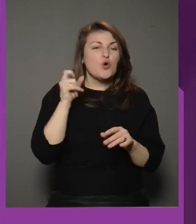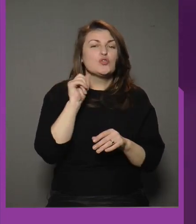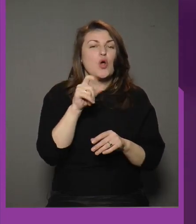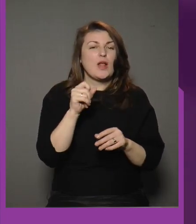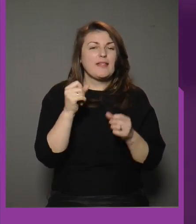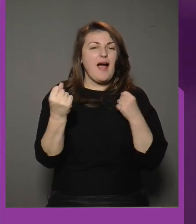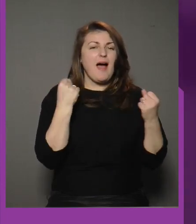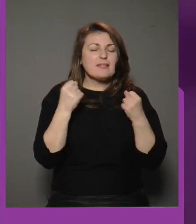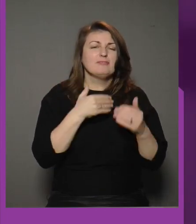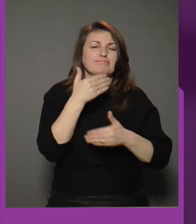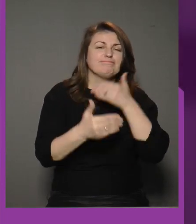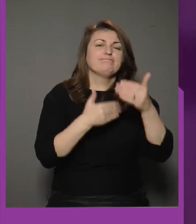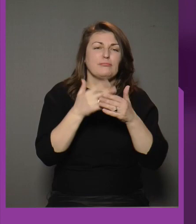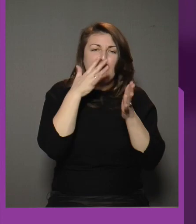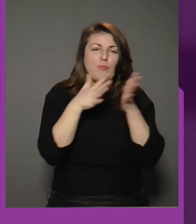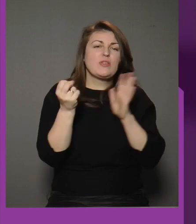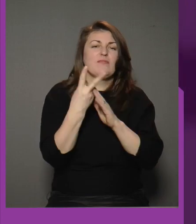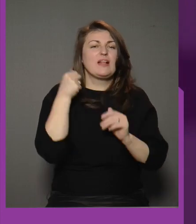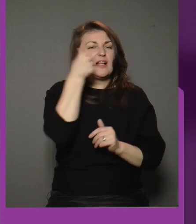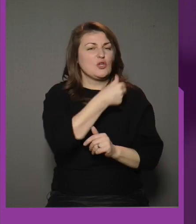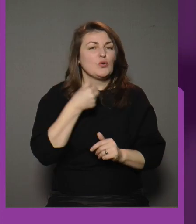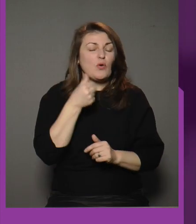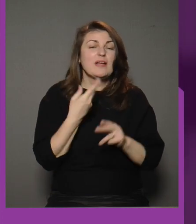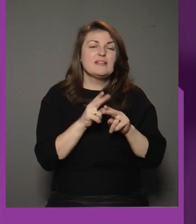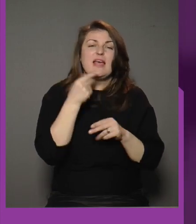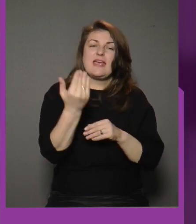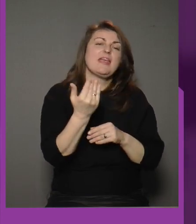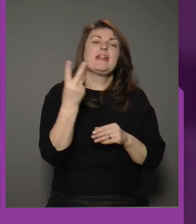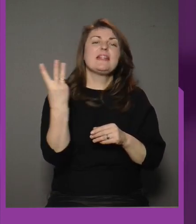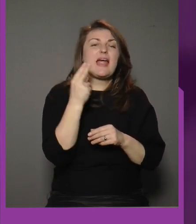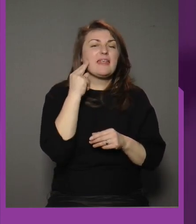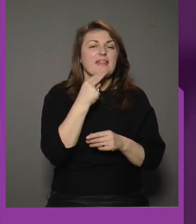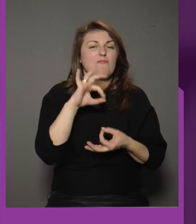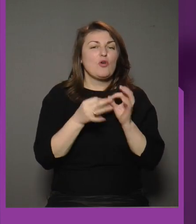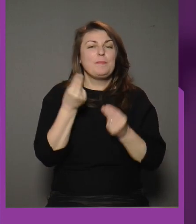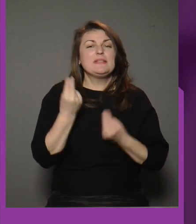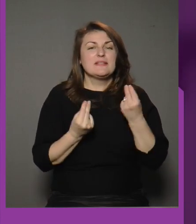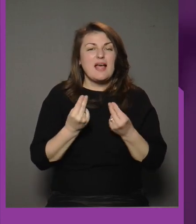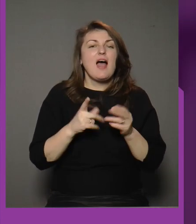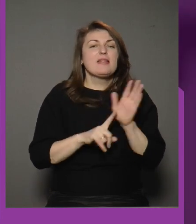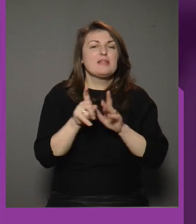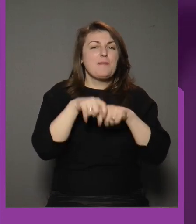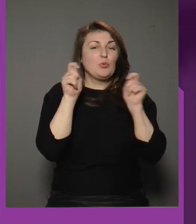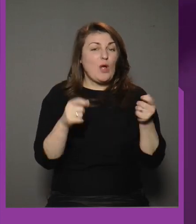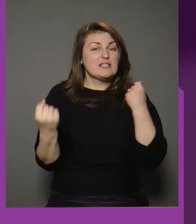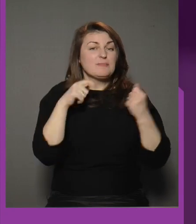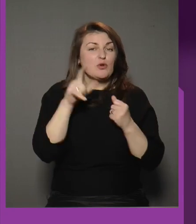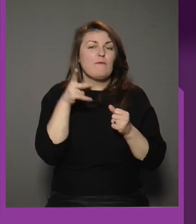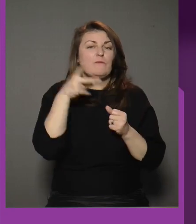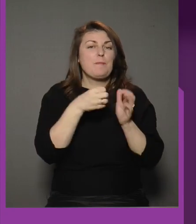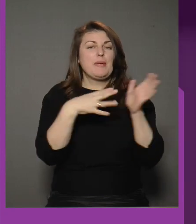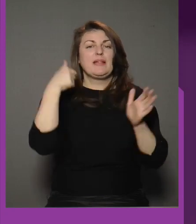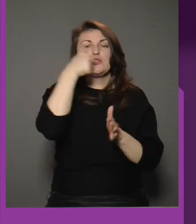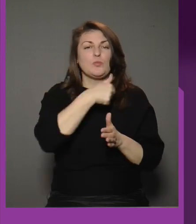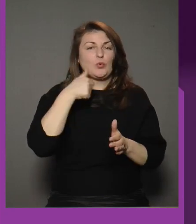атлетка йшла понад 12 років. Це її треті дефлімпійські ігри, дебютувала спортсменка у 15-му